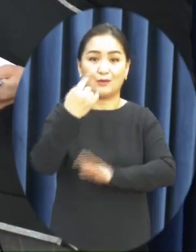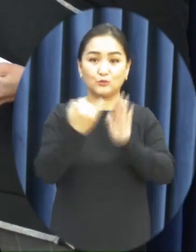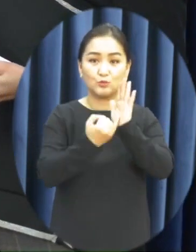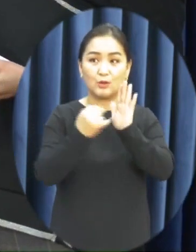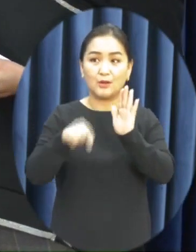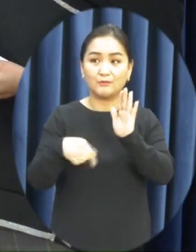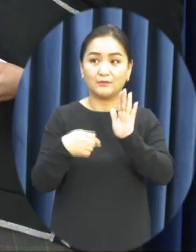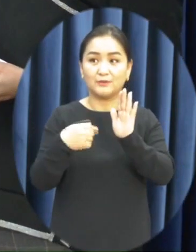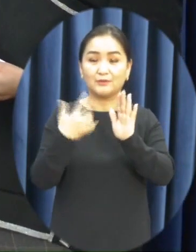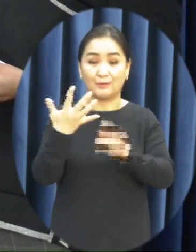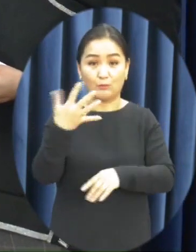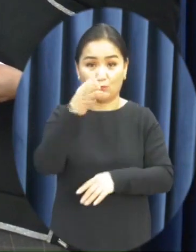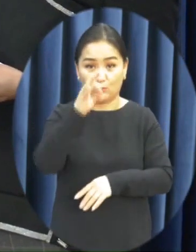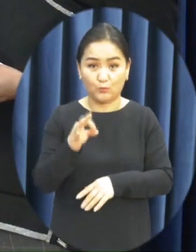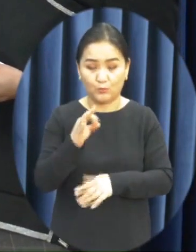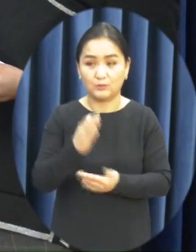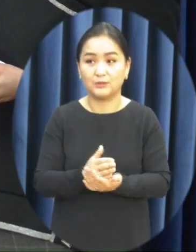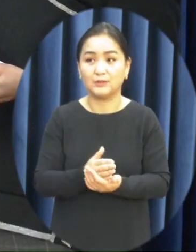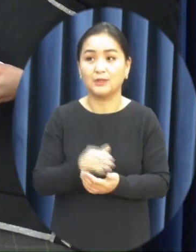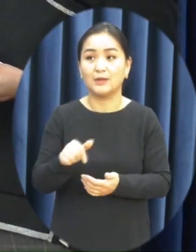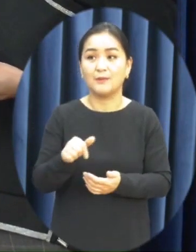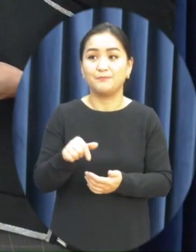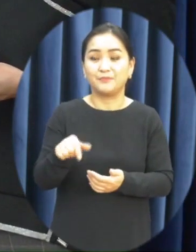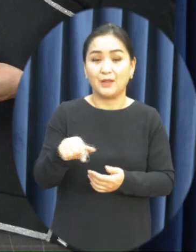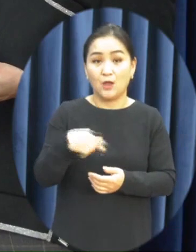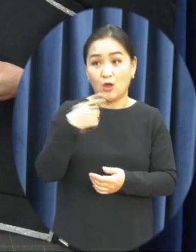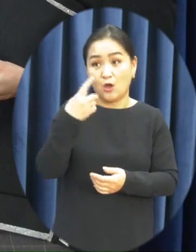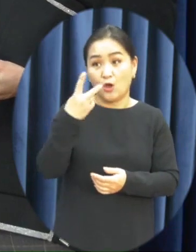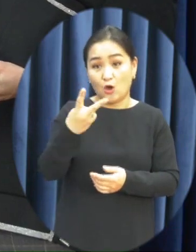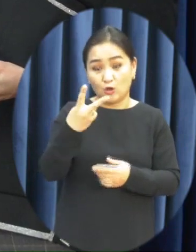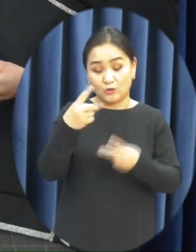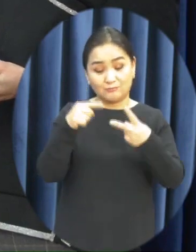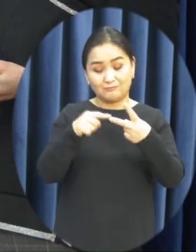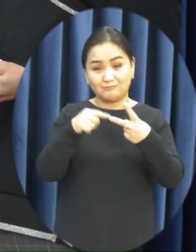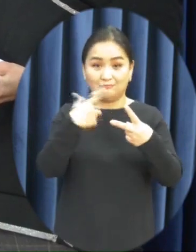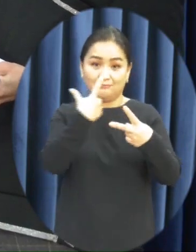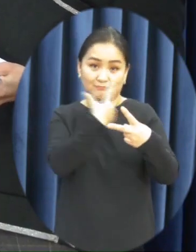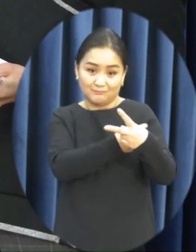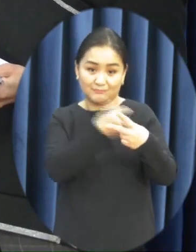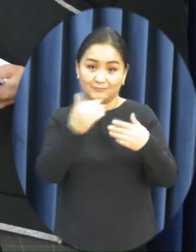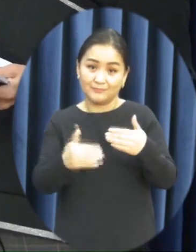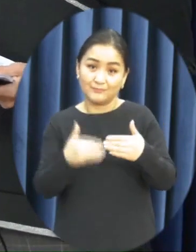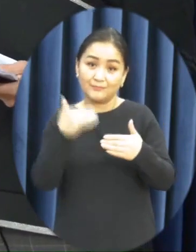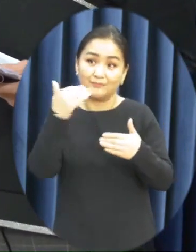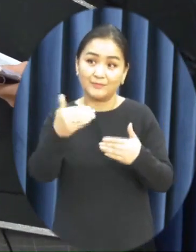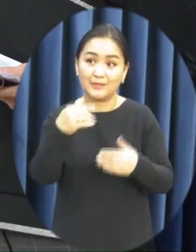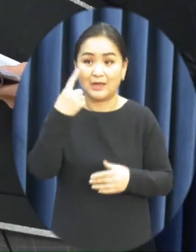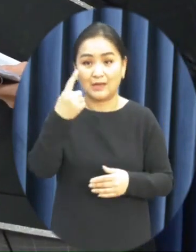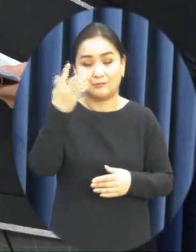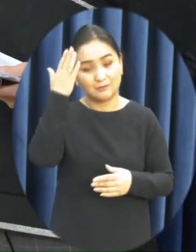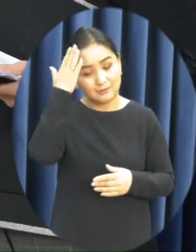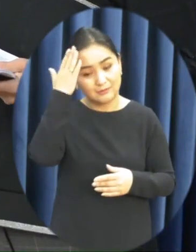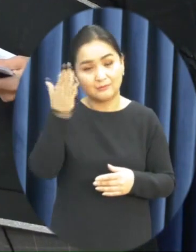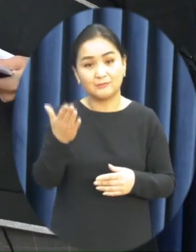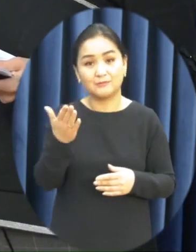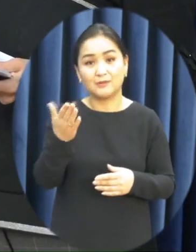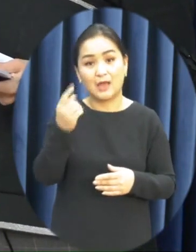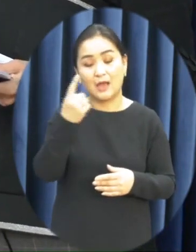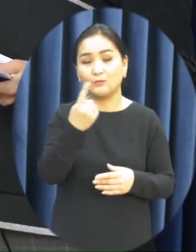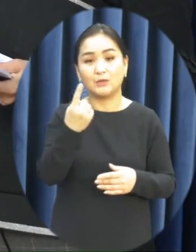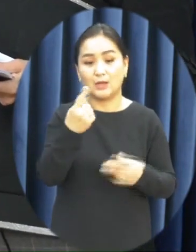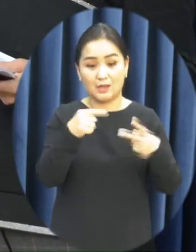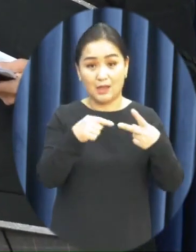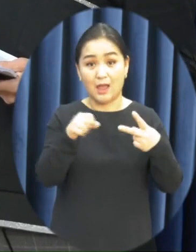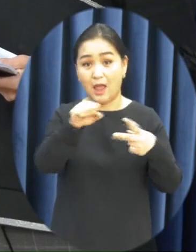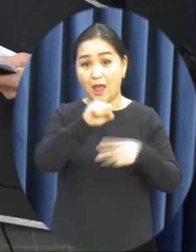ཁ དེད